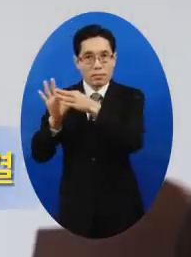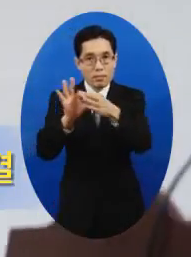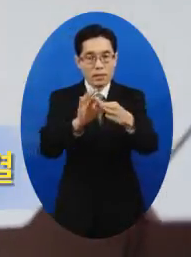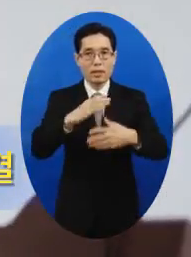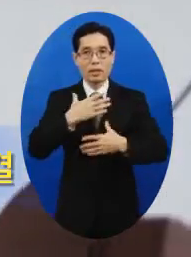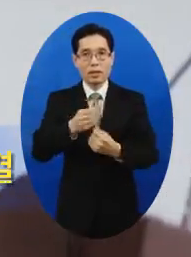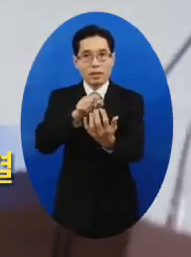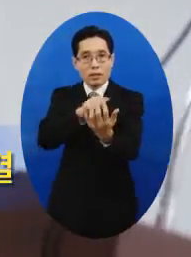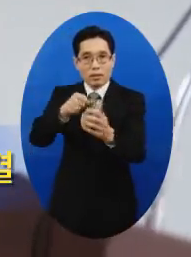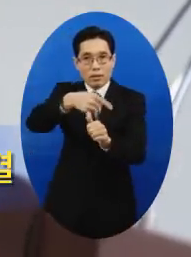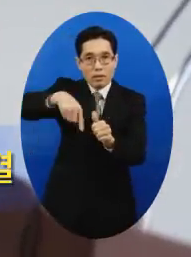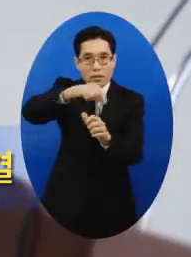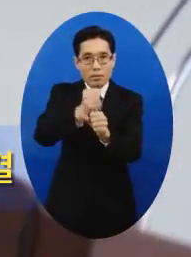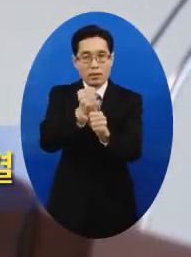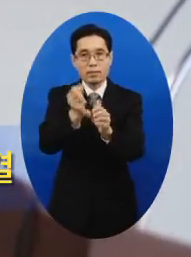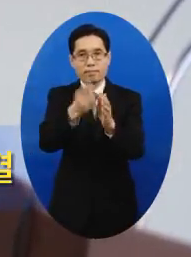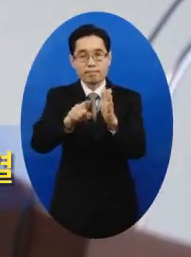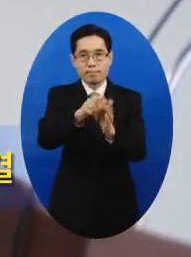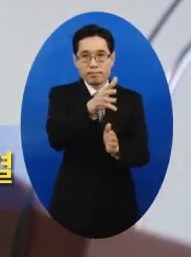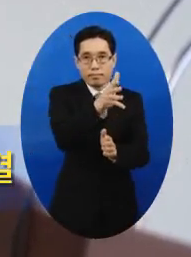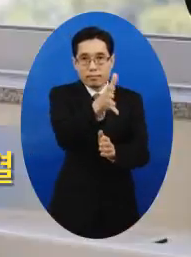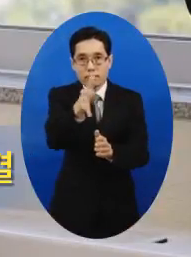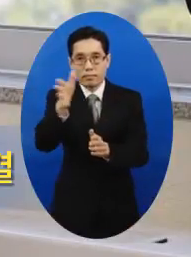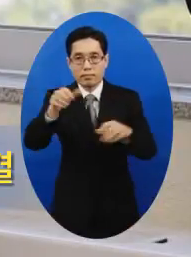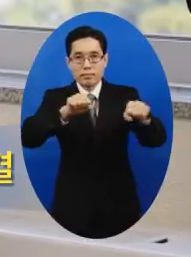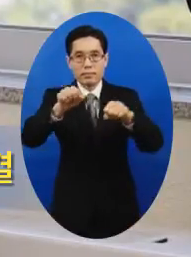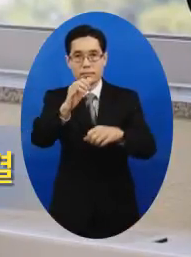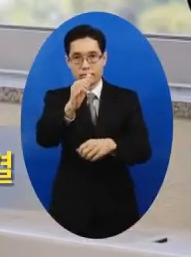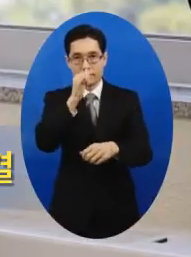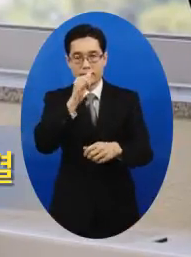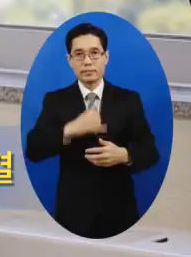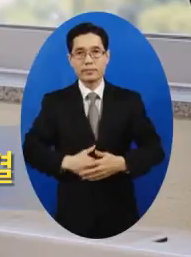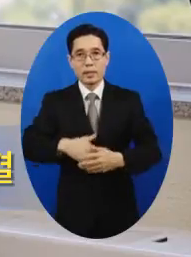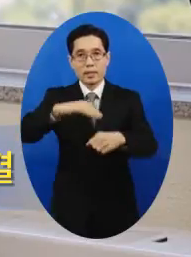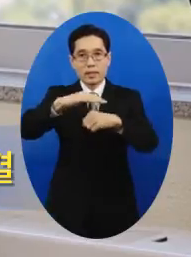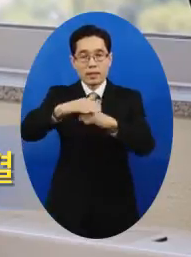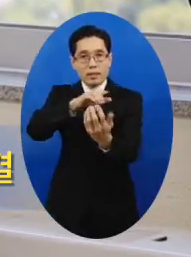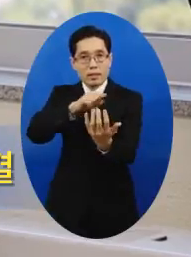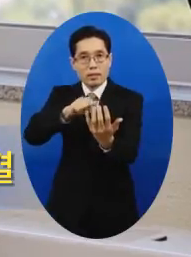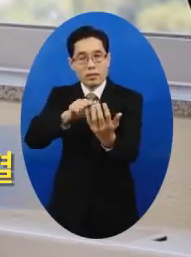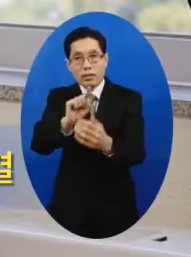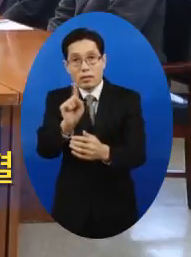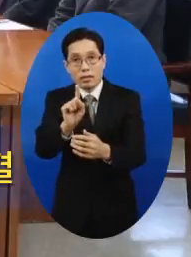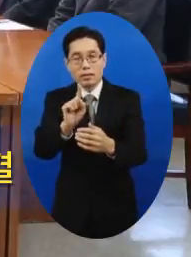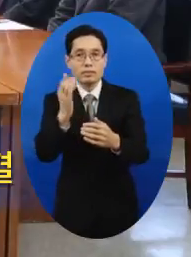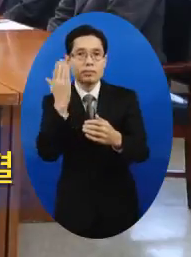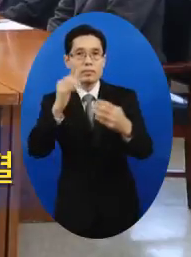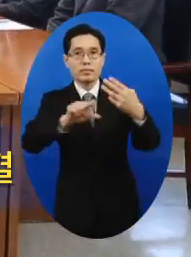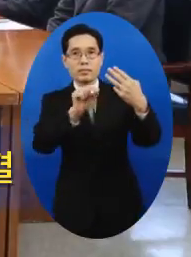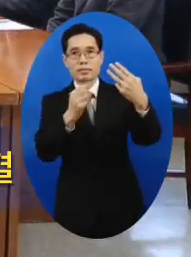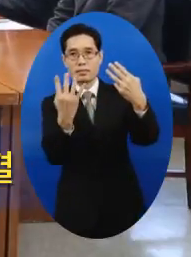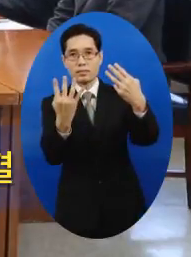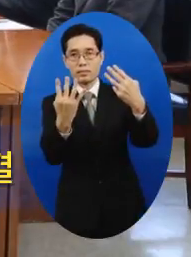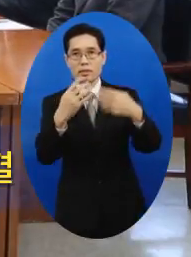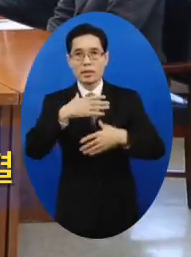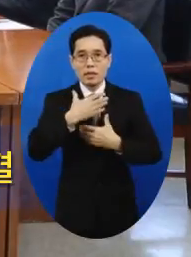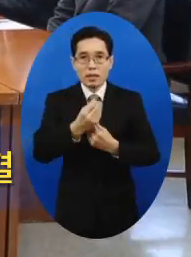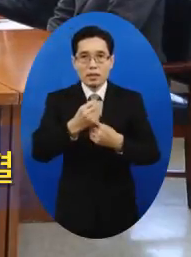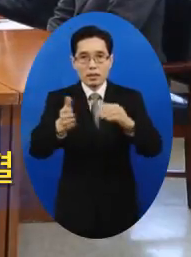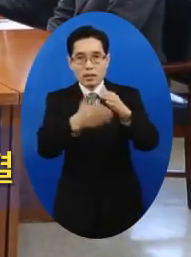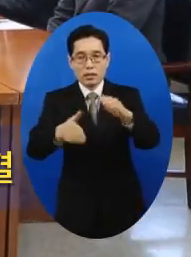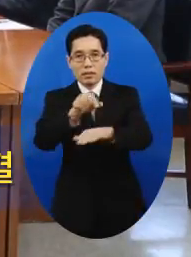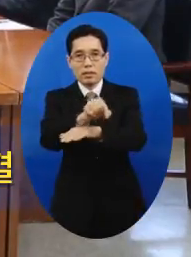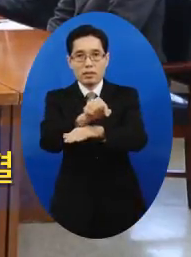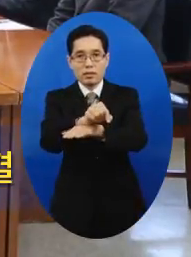교육환경 조성을 위한 분야를 활동을 추진합니다 대구시교육청 은 지난 3월 4일 안전보건공단 대구